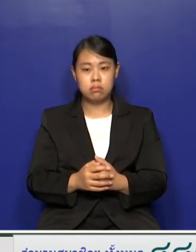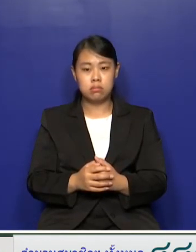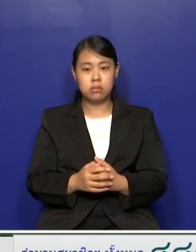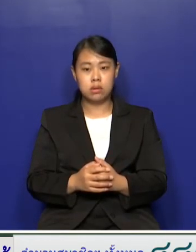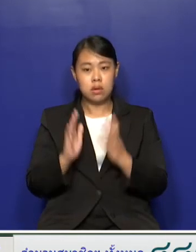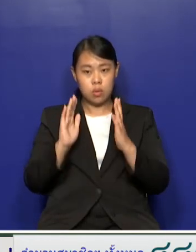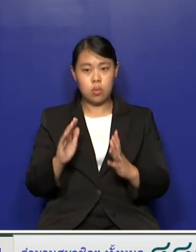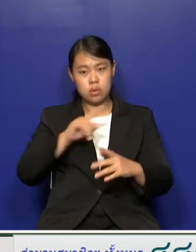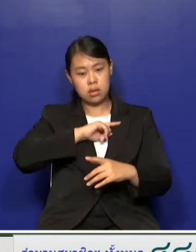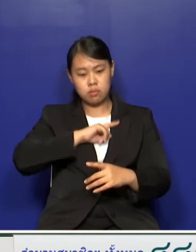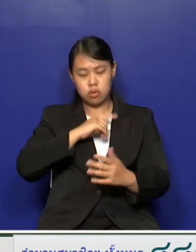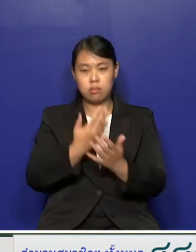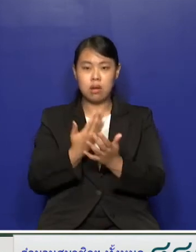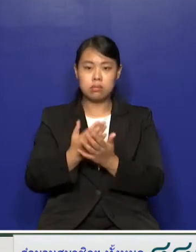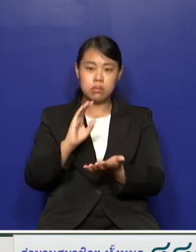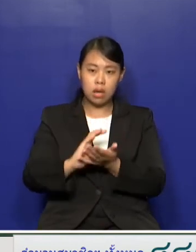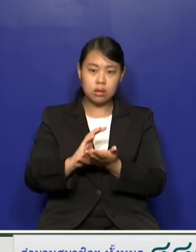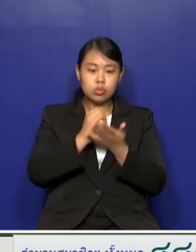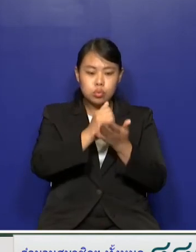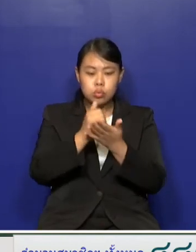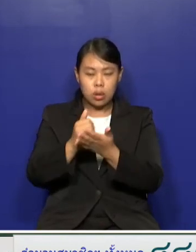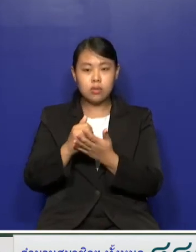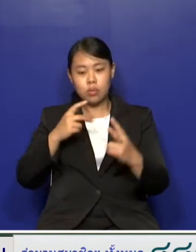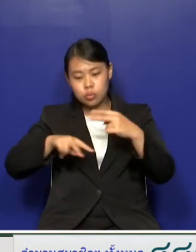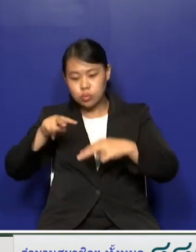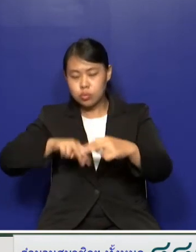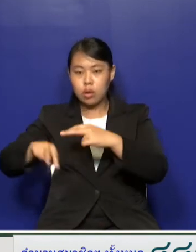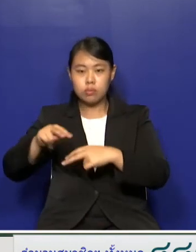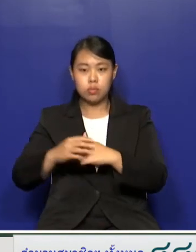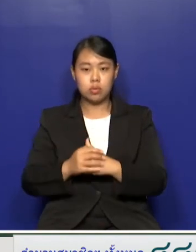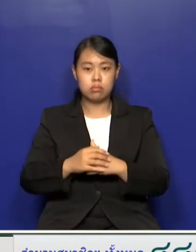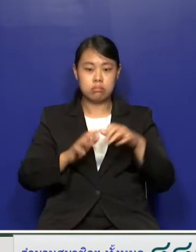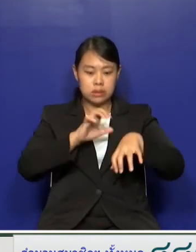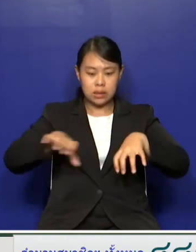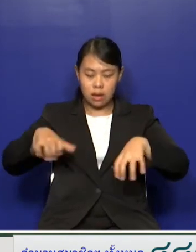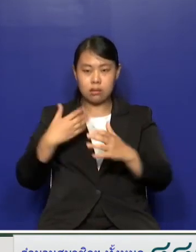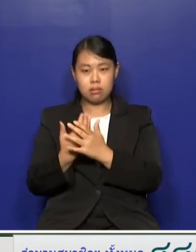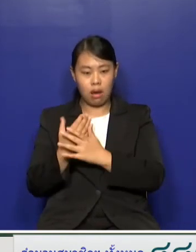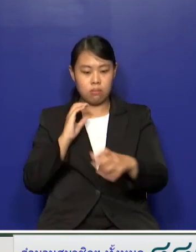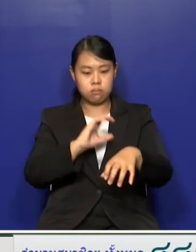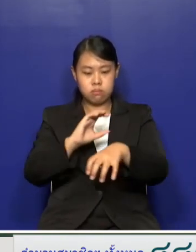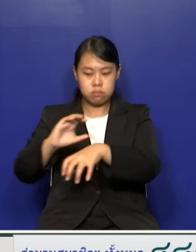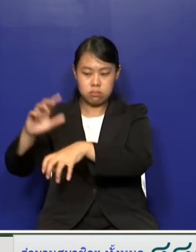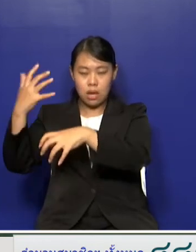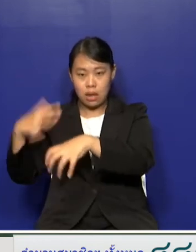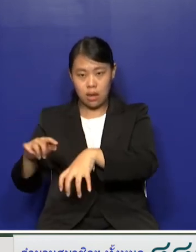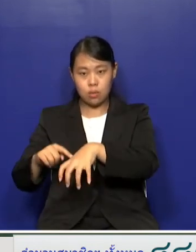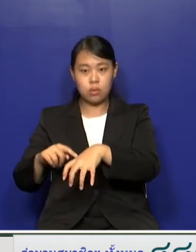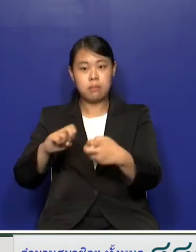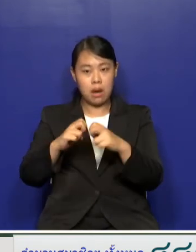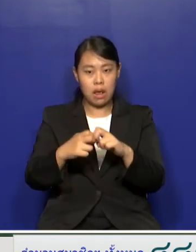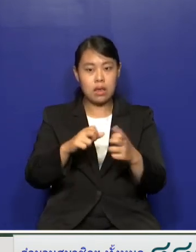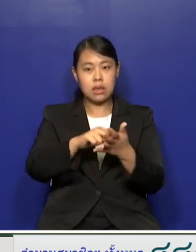เรื่องของการเยียวยาก็ควรจะดูนะครับว่าหน่วยงานใดที่เอาเงินเหล่านี้ไปใช้ในการแก้ปัญหา